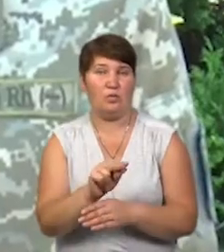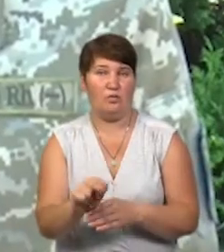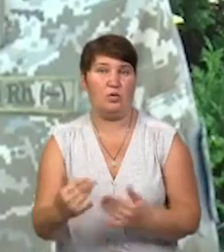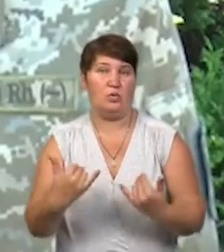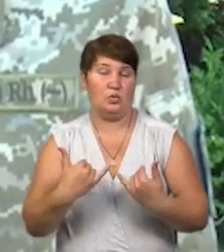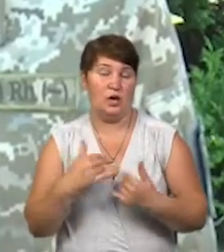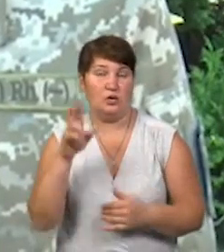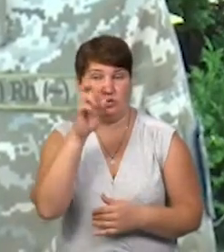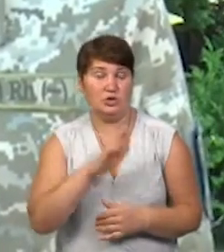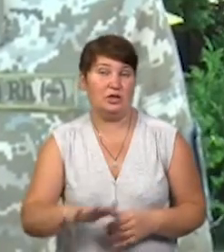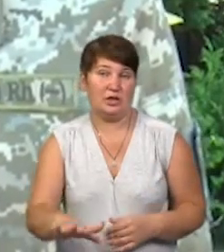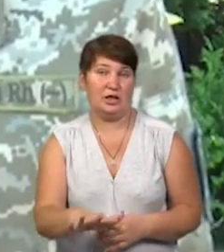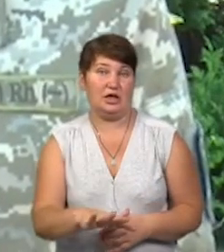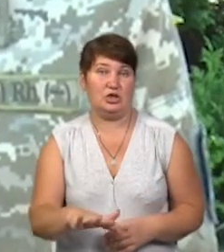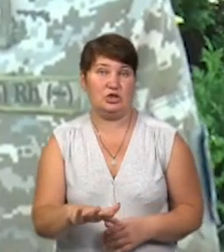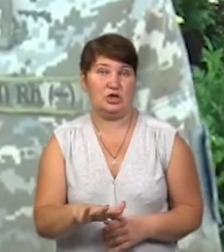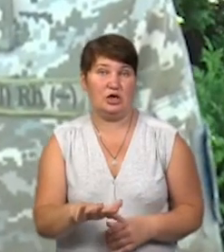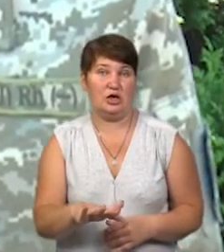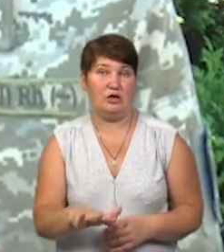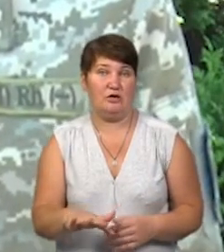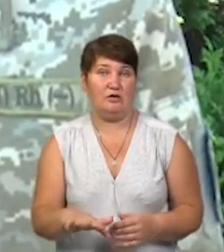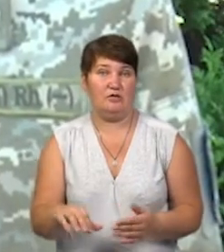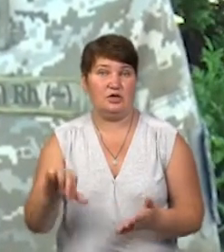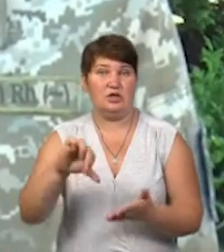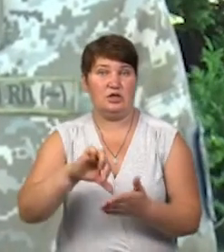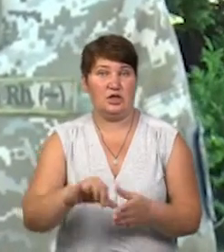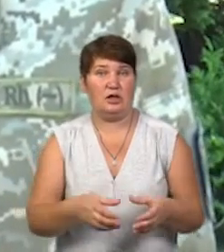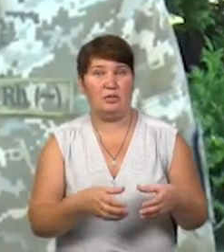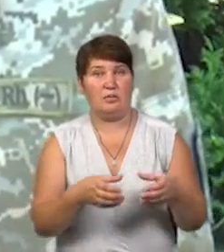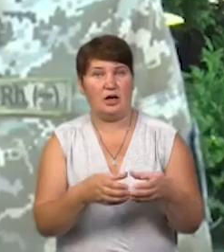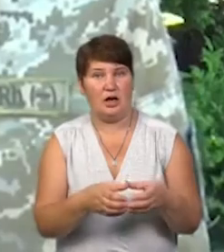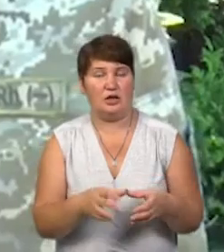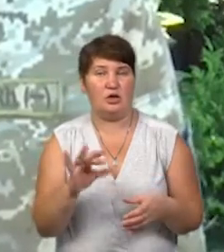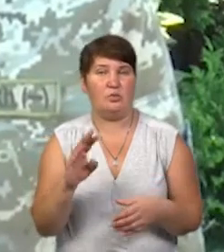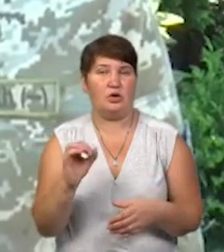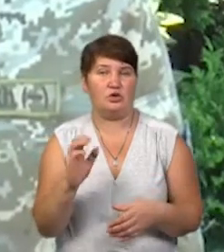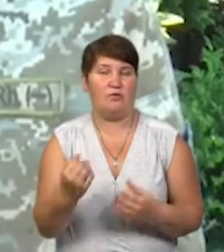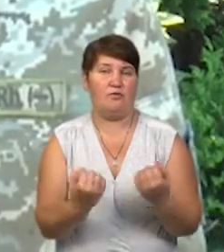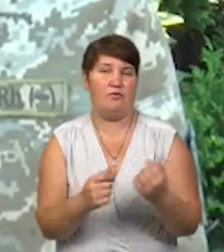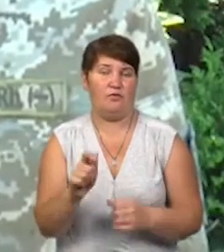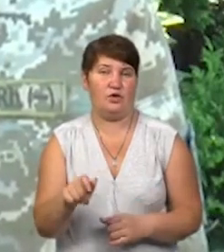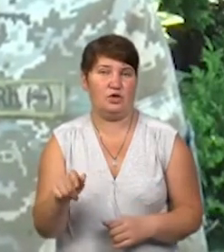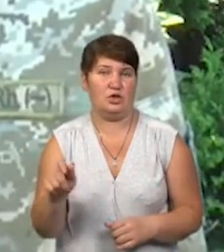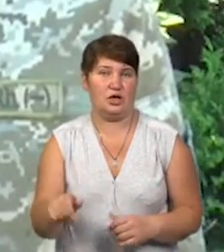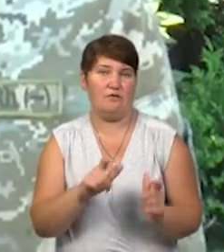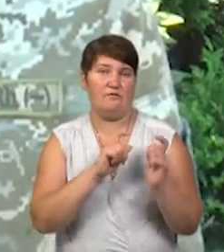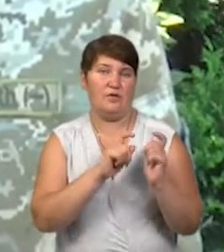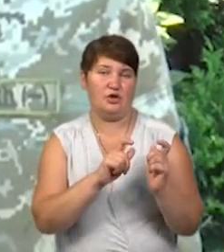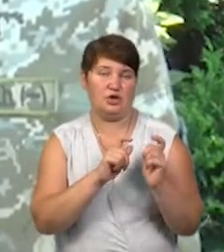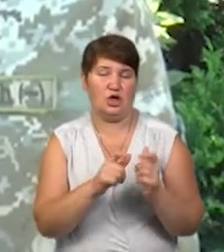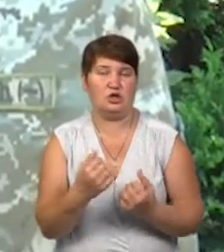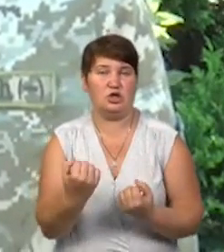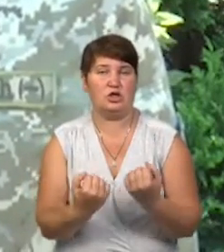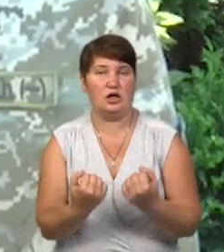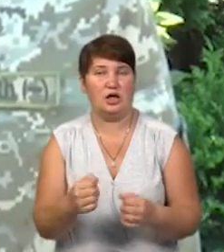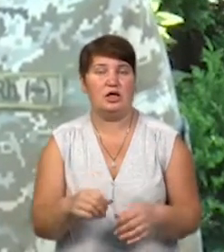державі, членам поїзних бригад, членам екіпажів, водіям вантажних транспортних засобів, які